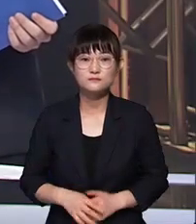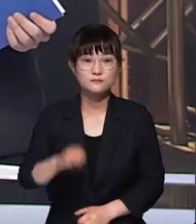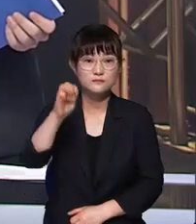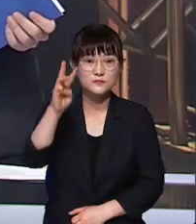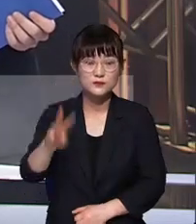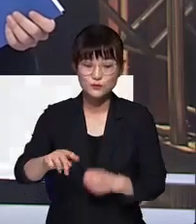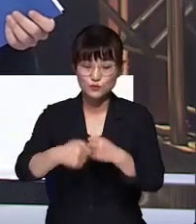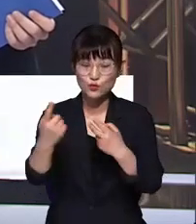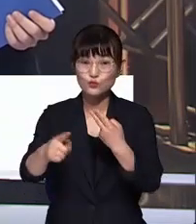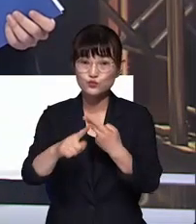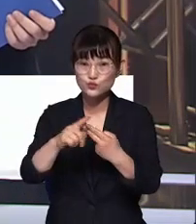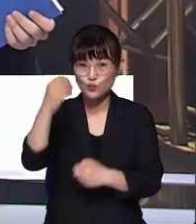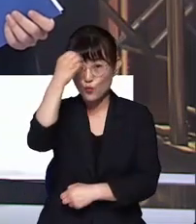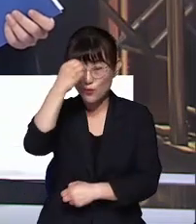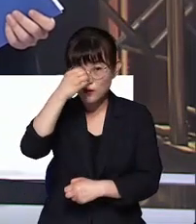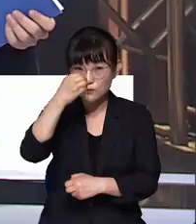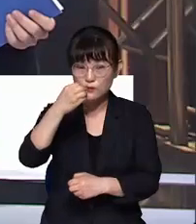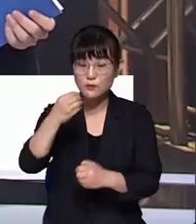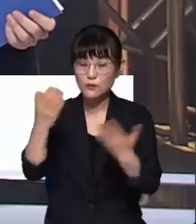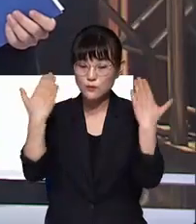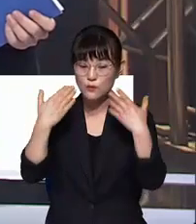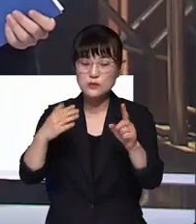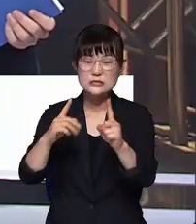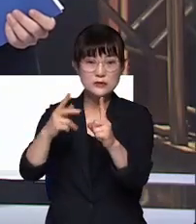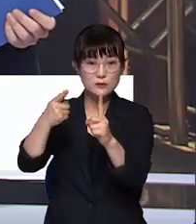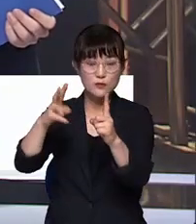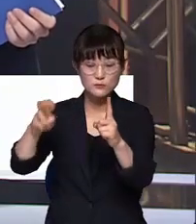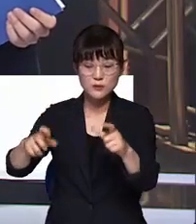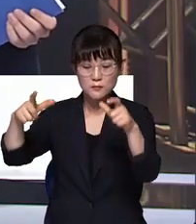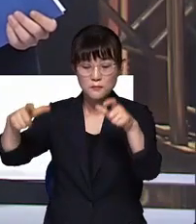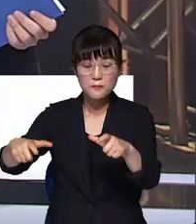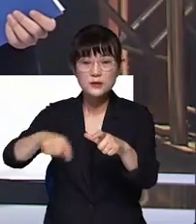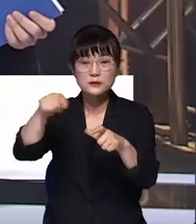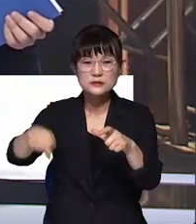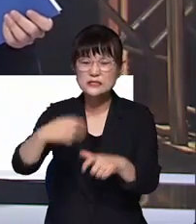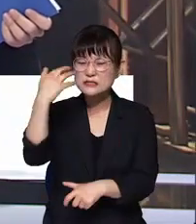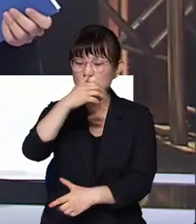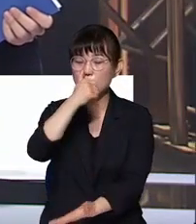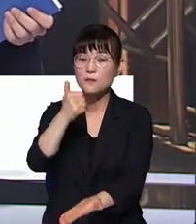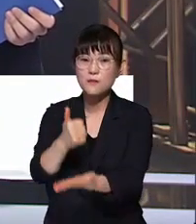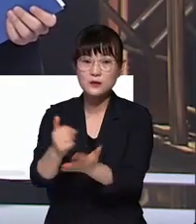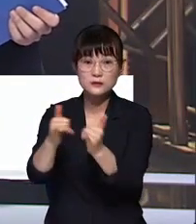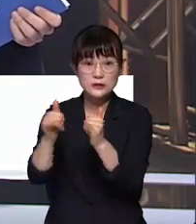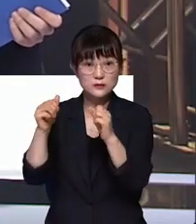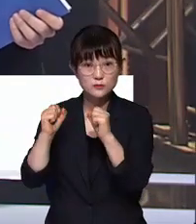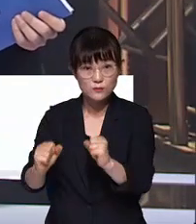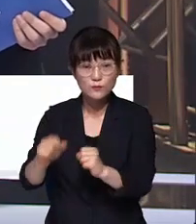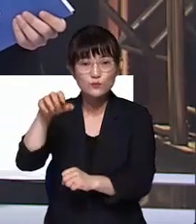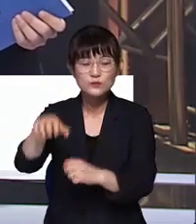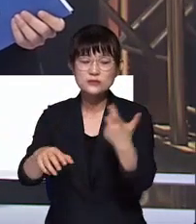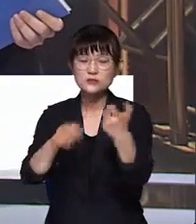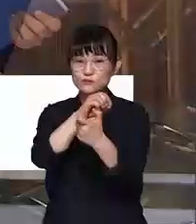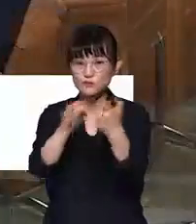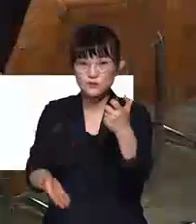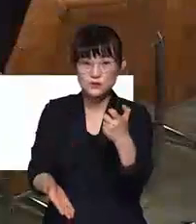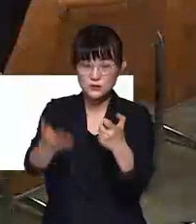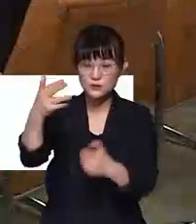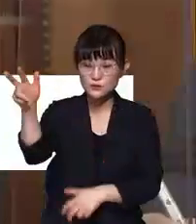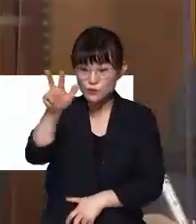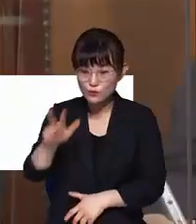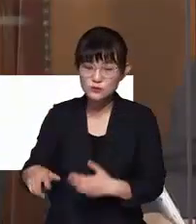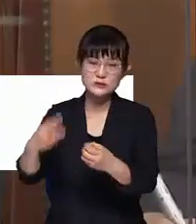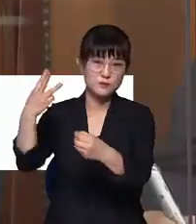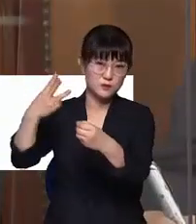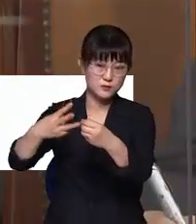광주의 초중고등학교 반경 1km 이내에 성범죄자가 거주하고 있는 비율이 70% 이상으로 전국에서 세